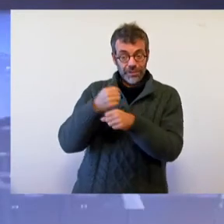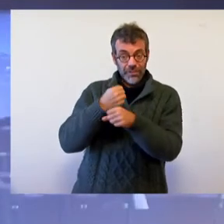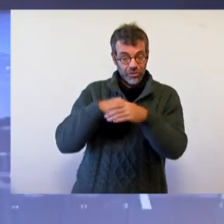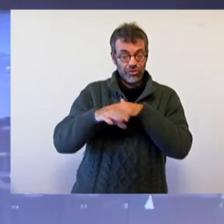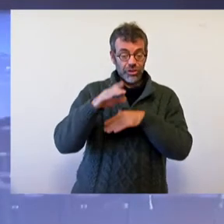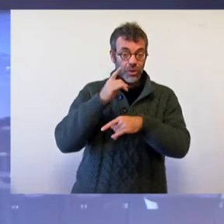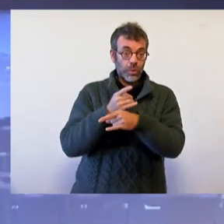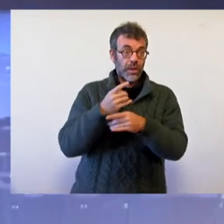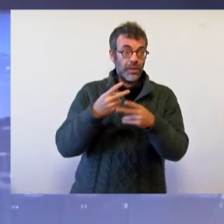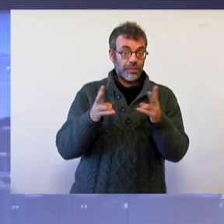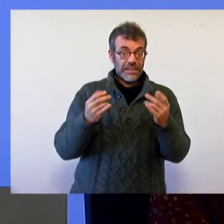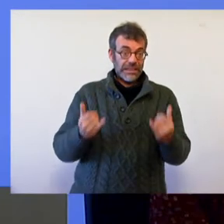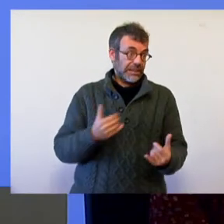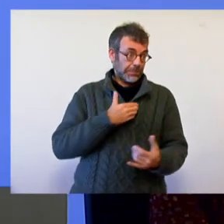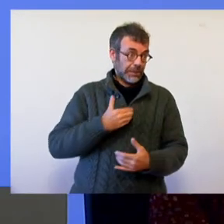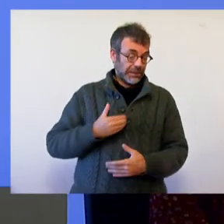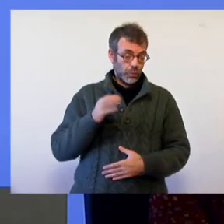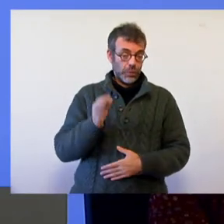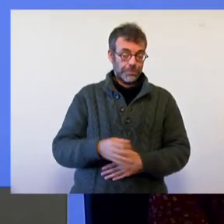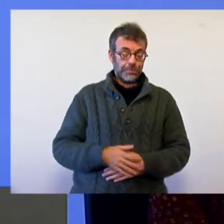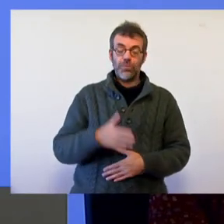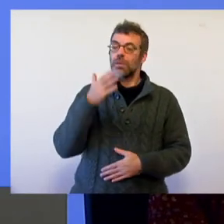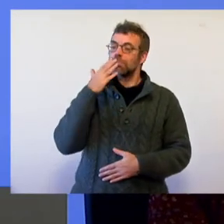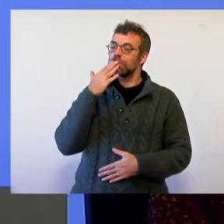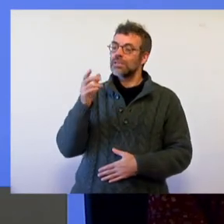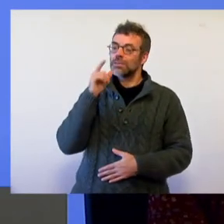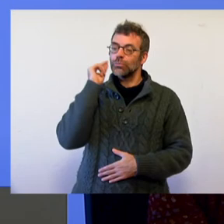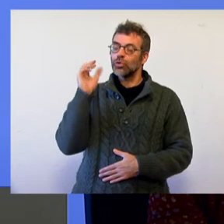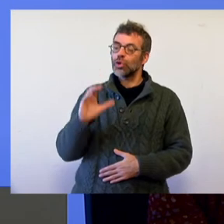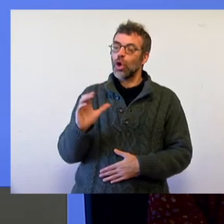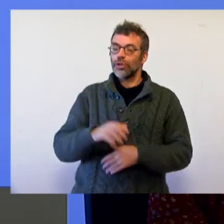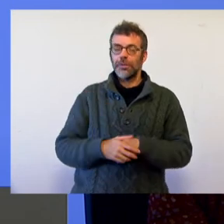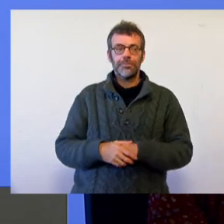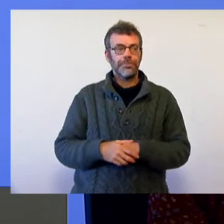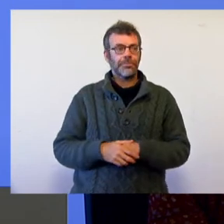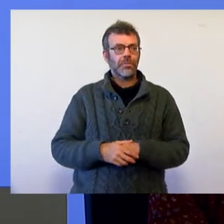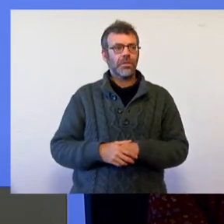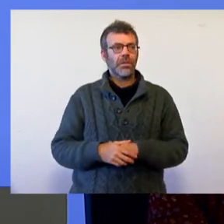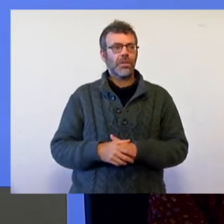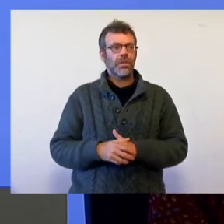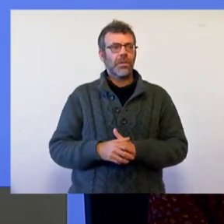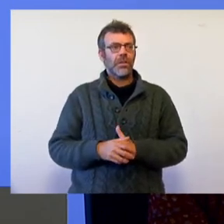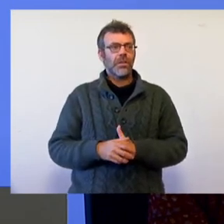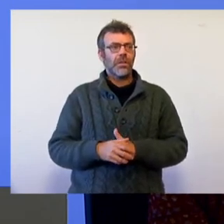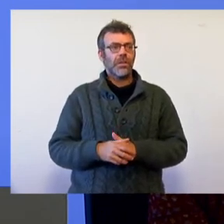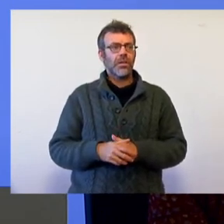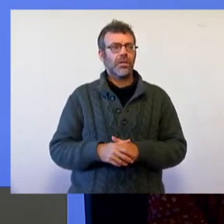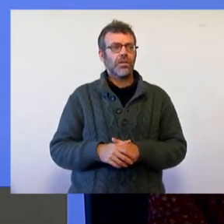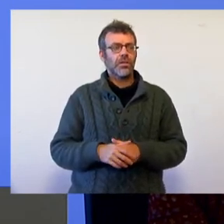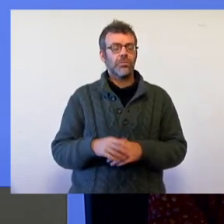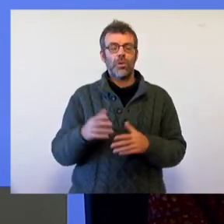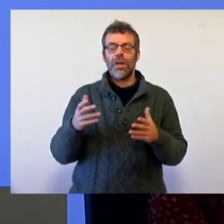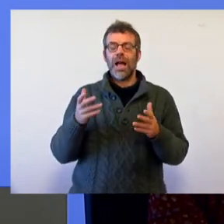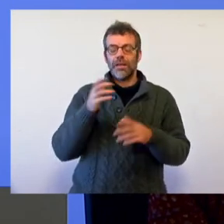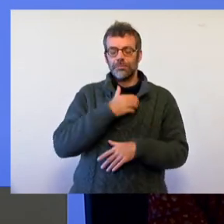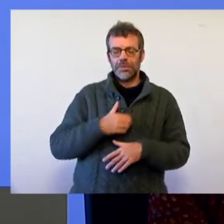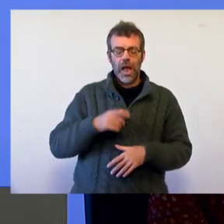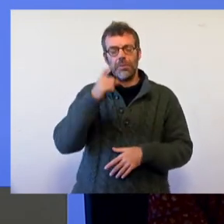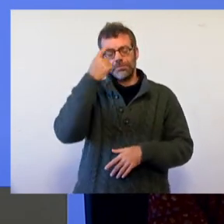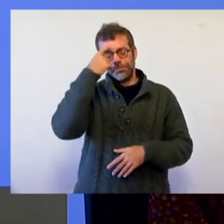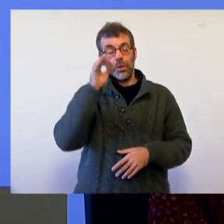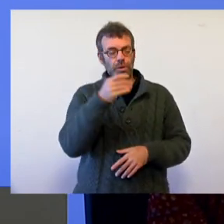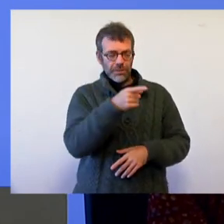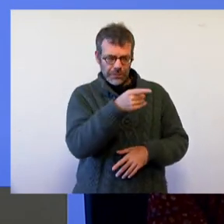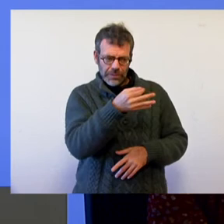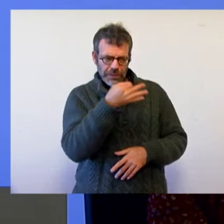beaucoup, Monsieur Cotte. S'il n'y a pas de demande de prise de parole, oui, vous l'avez dit, Monsieur Nosbé. Nous avons donc la